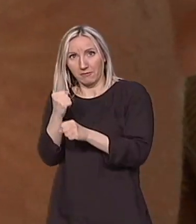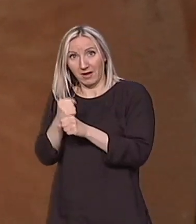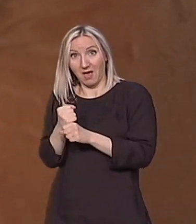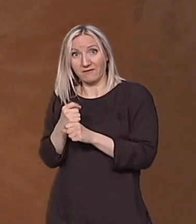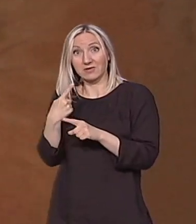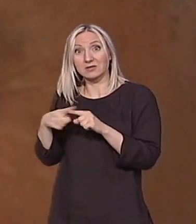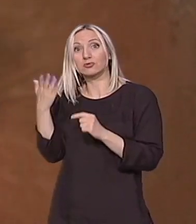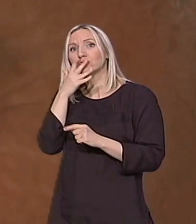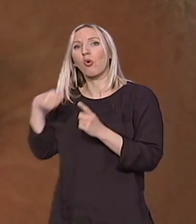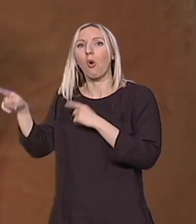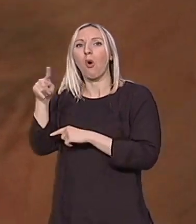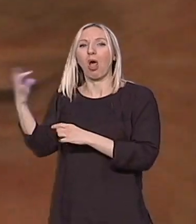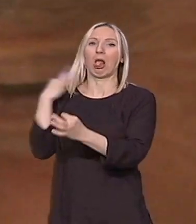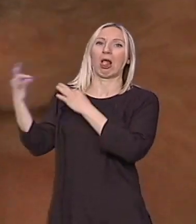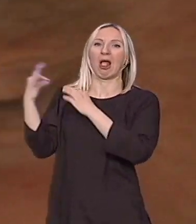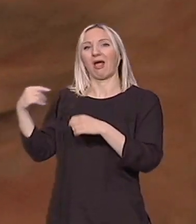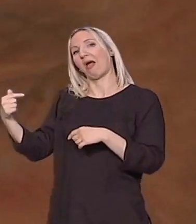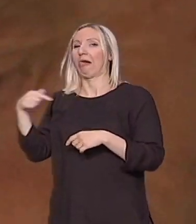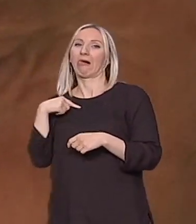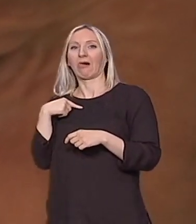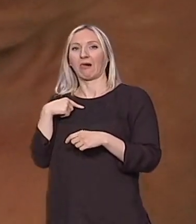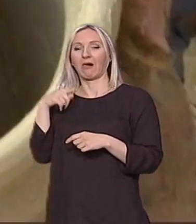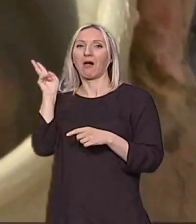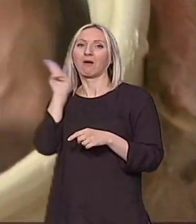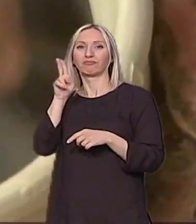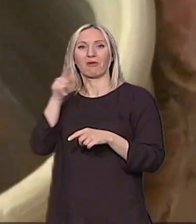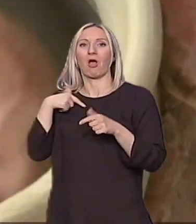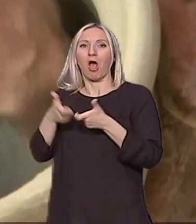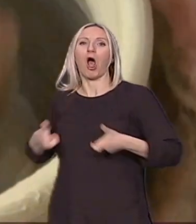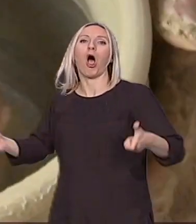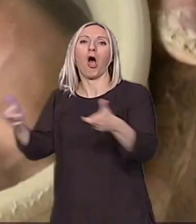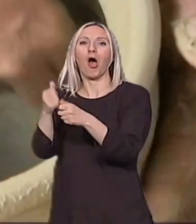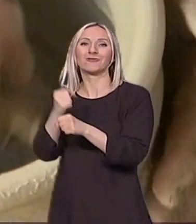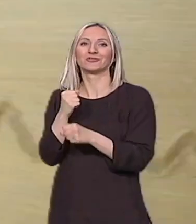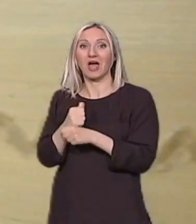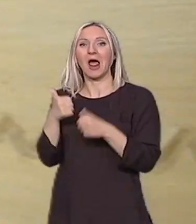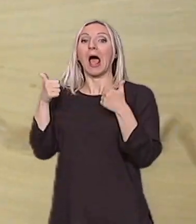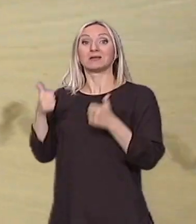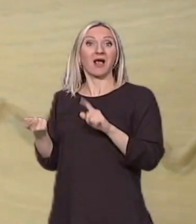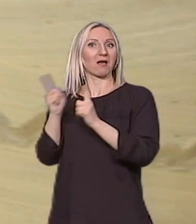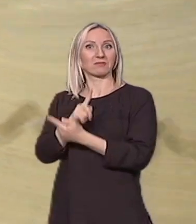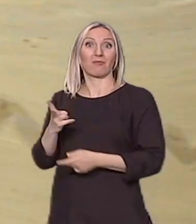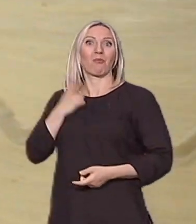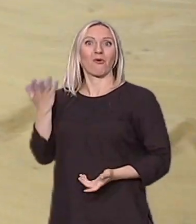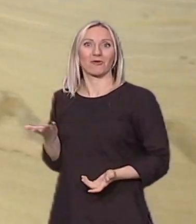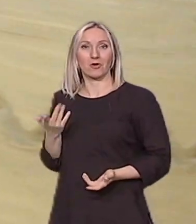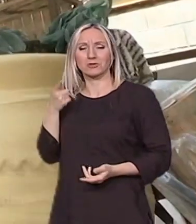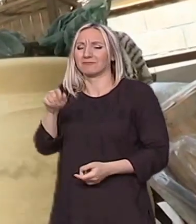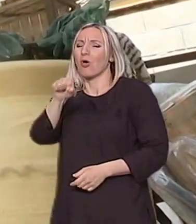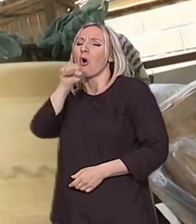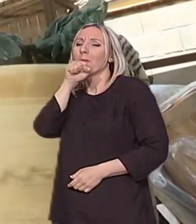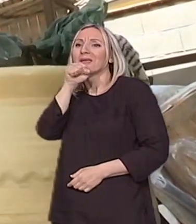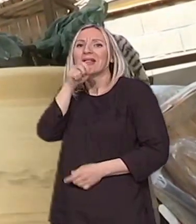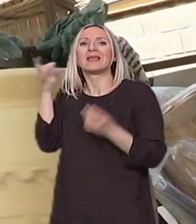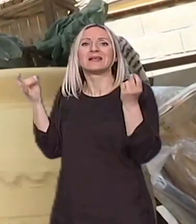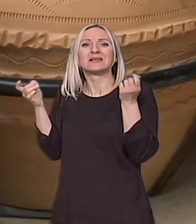školi dirali kao crepuljali, telončari, a sad je to ipak neki ponos. Mnogima omiljeni svadbarski kupus kuva se